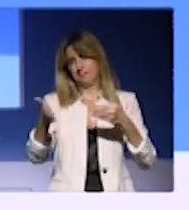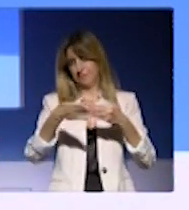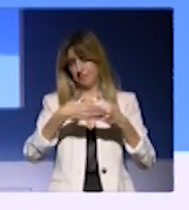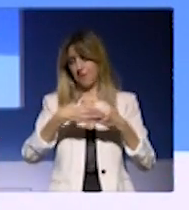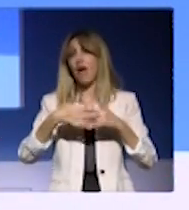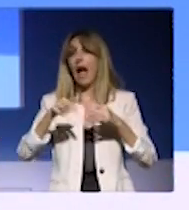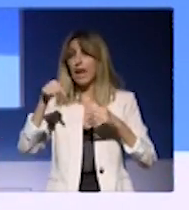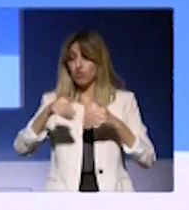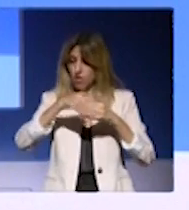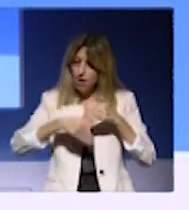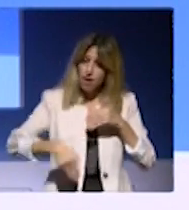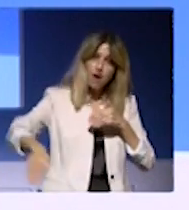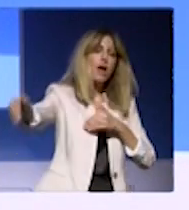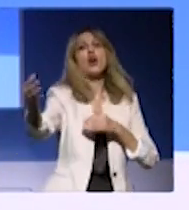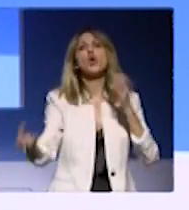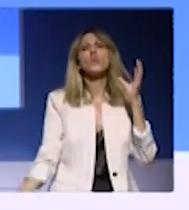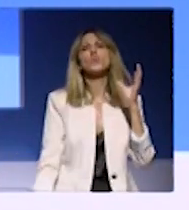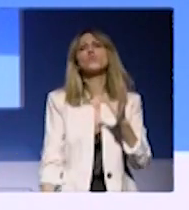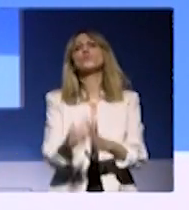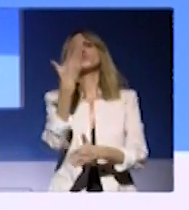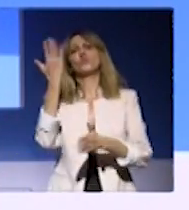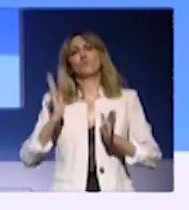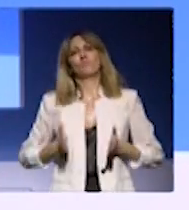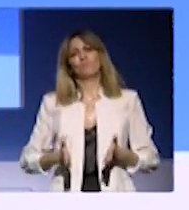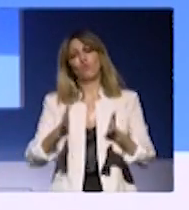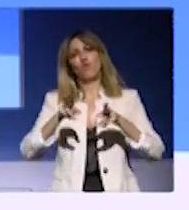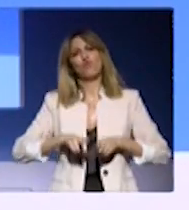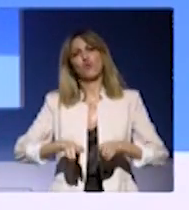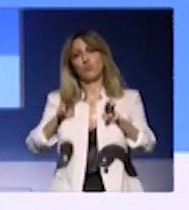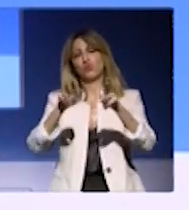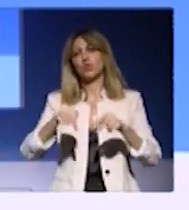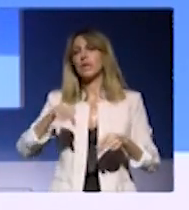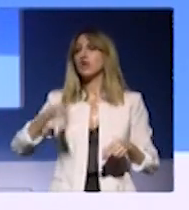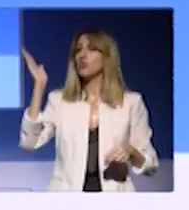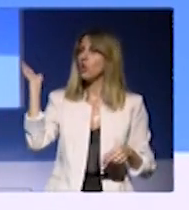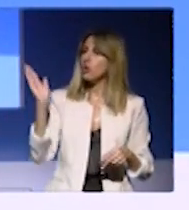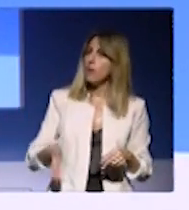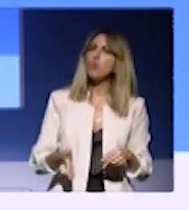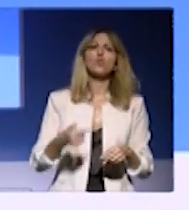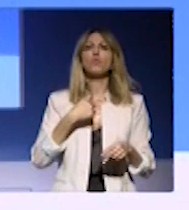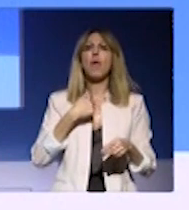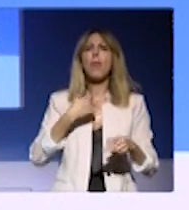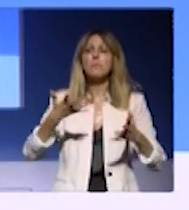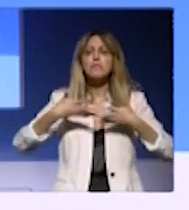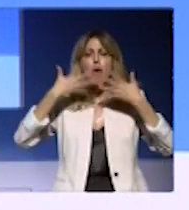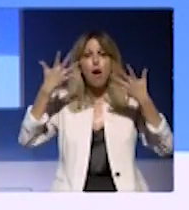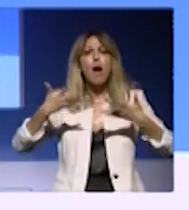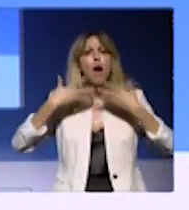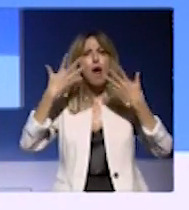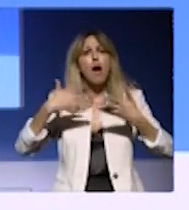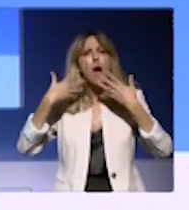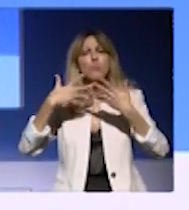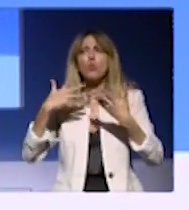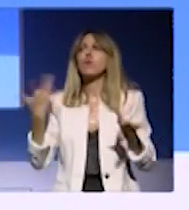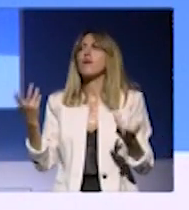και ένας καινούριος. Και μπορούμε σήμερα να κάνουμε έναν απολογισμό της συνολικής